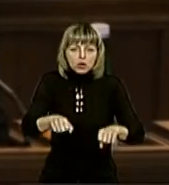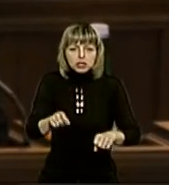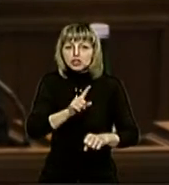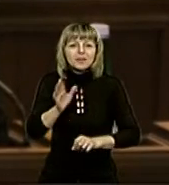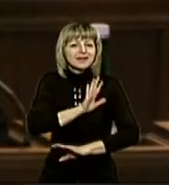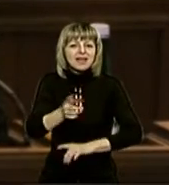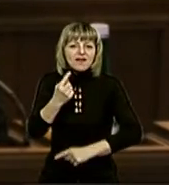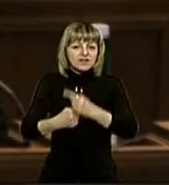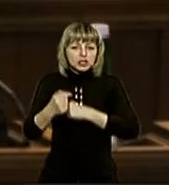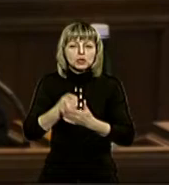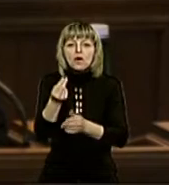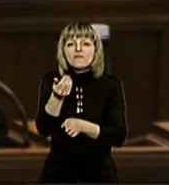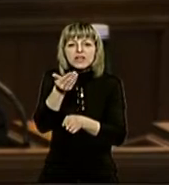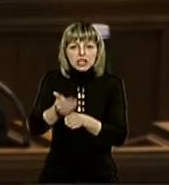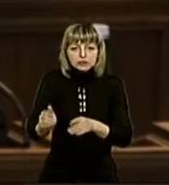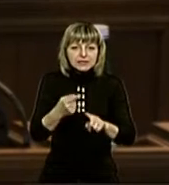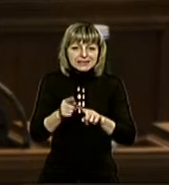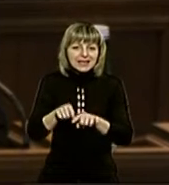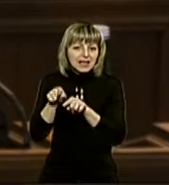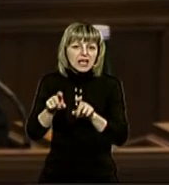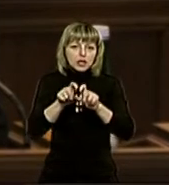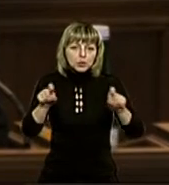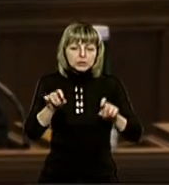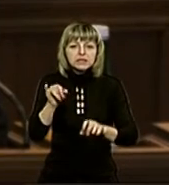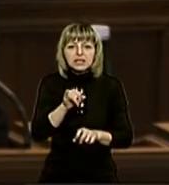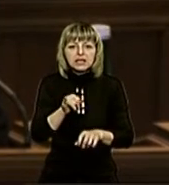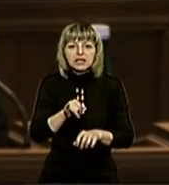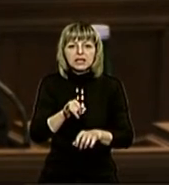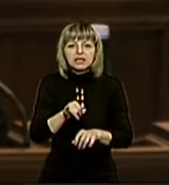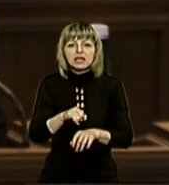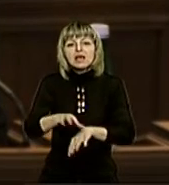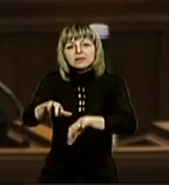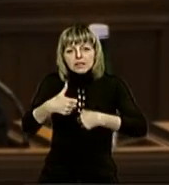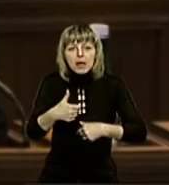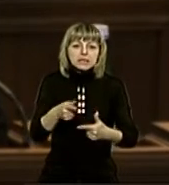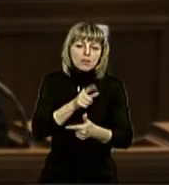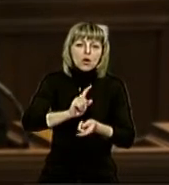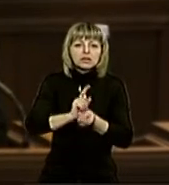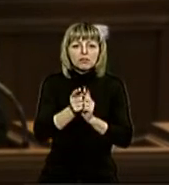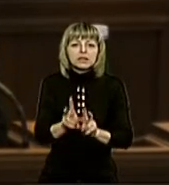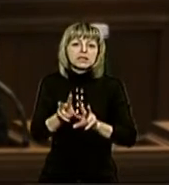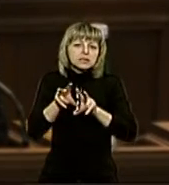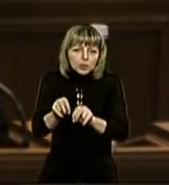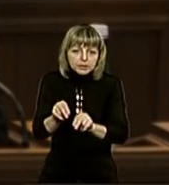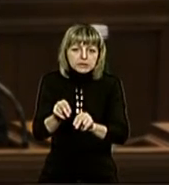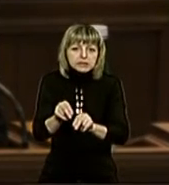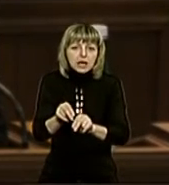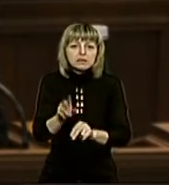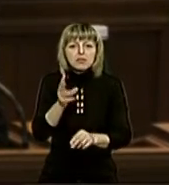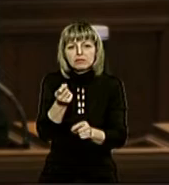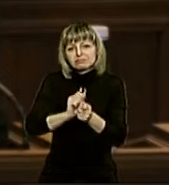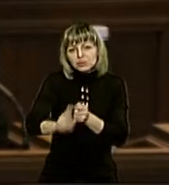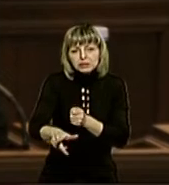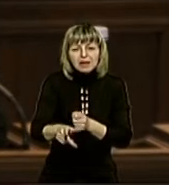не вертатися вже до фінансування установ і знімати, а потім обіцяти. Виконувати як подачку, потім